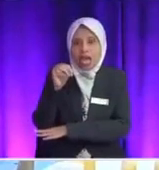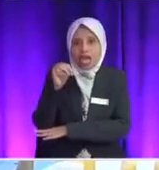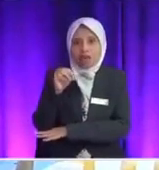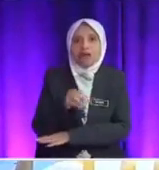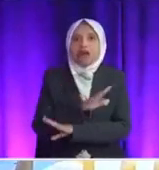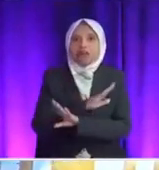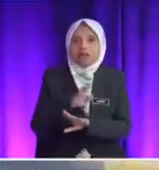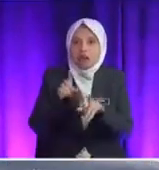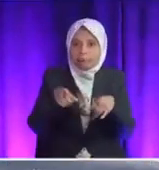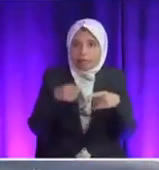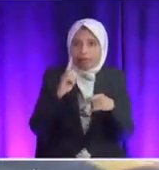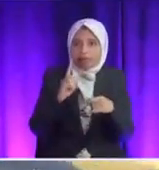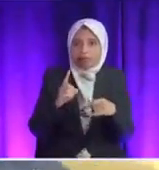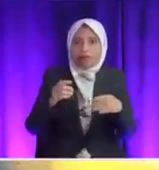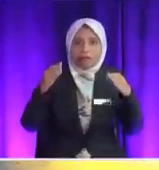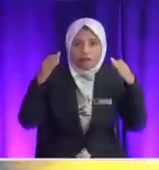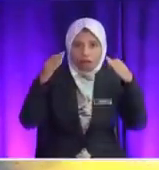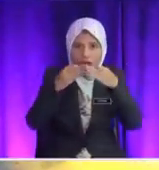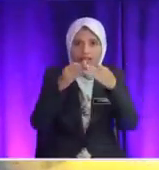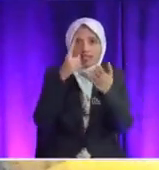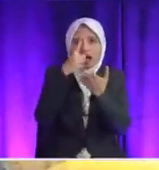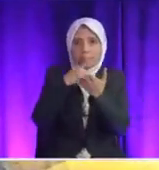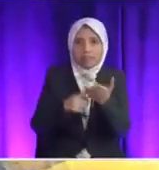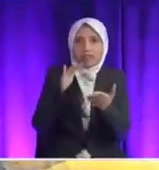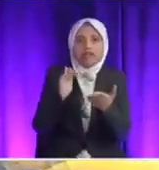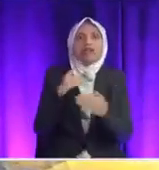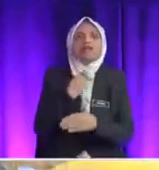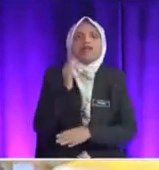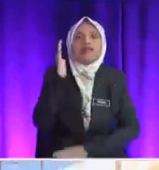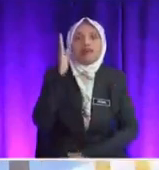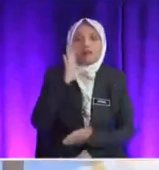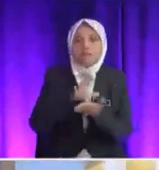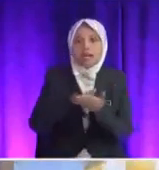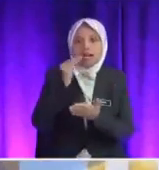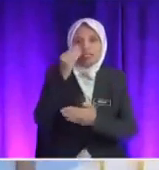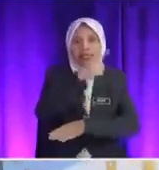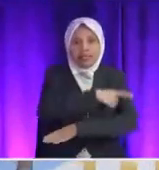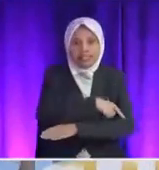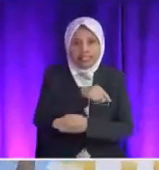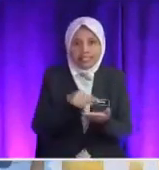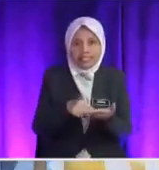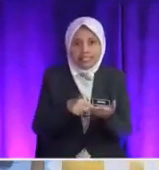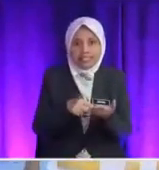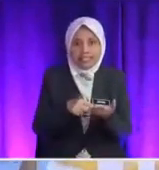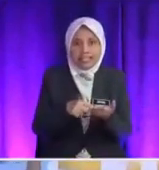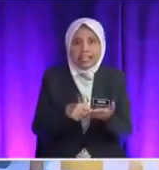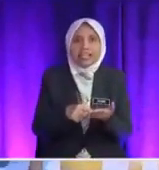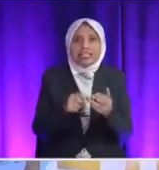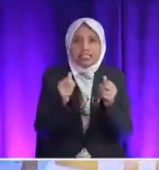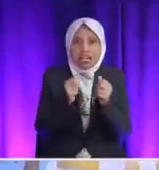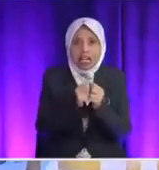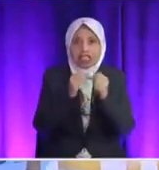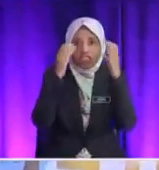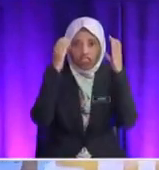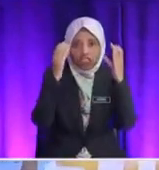kemana-mana entah teruskan Fokus cengo apa yang bakal kita belanja pada hari ini dan amfibi hari ini ditemani oleh chegou Nazi DPD